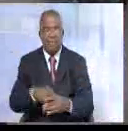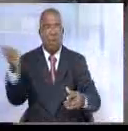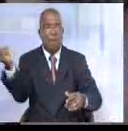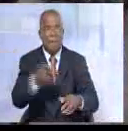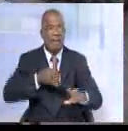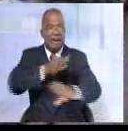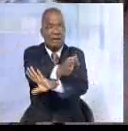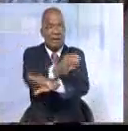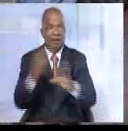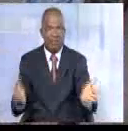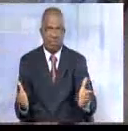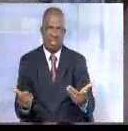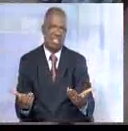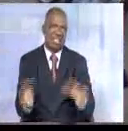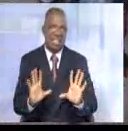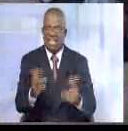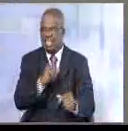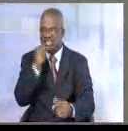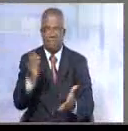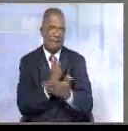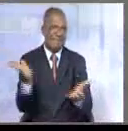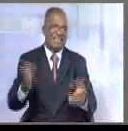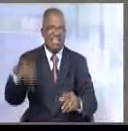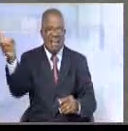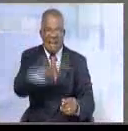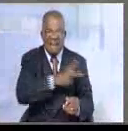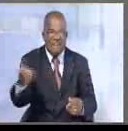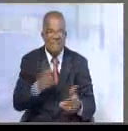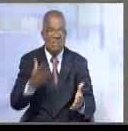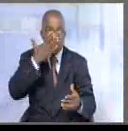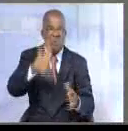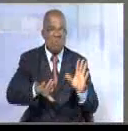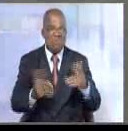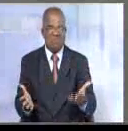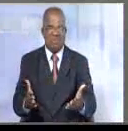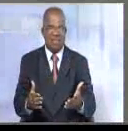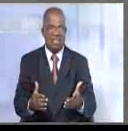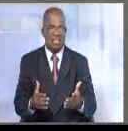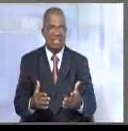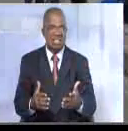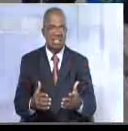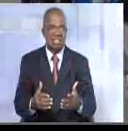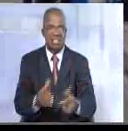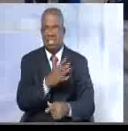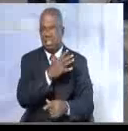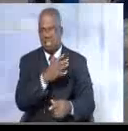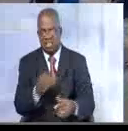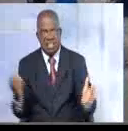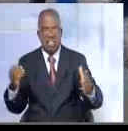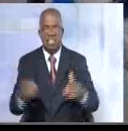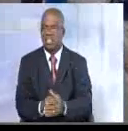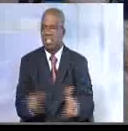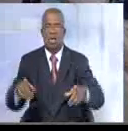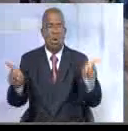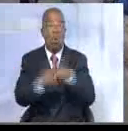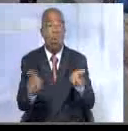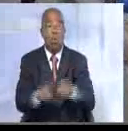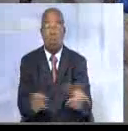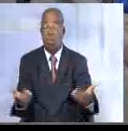internationaux. Cet indice de violence sexuelle reste préoccupant malgré le passage du pays d'une période de conflit à une situation